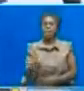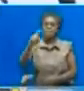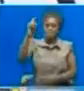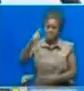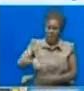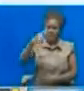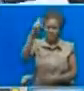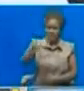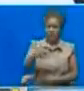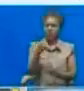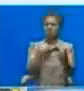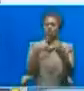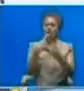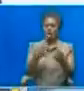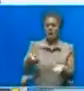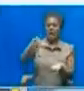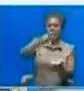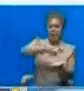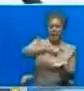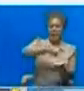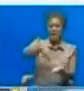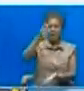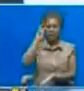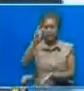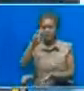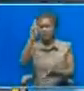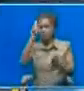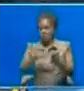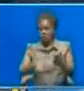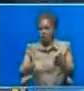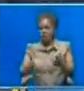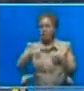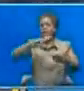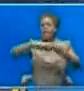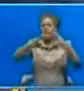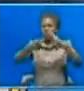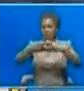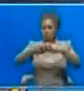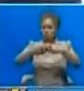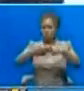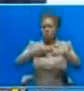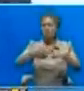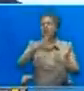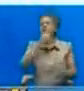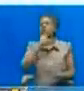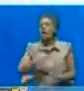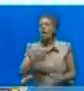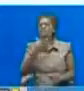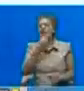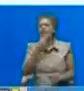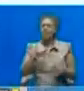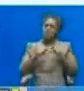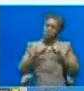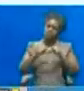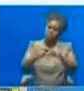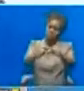lazima tuje tuongeze tuone ya kwamba hiyo uhusiano mema uliowekwa na mababu zetu